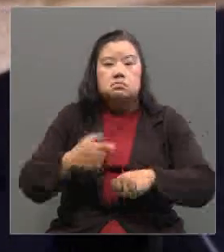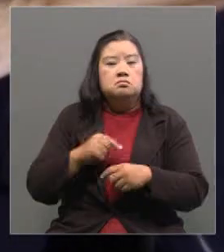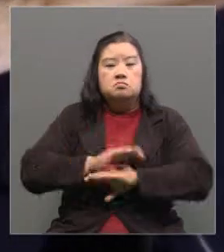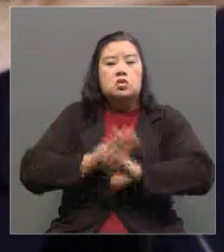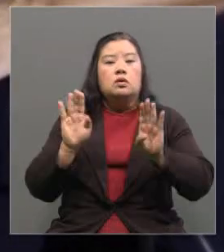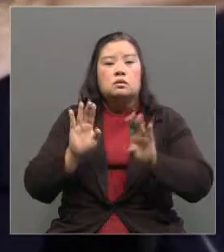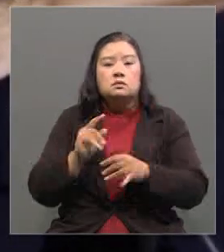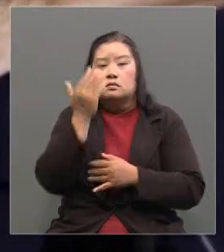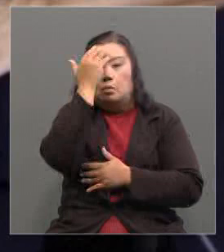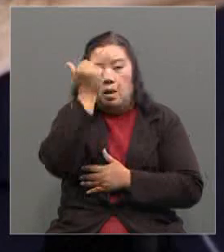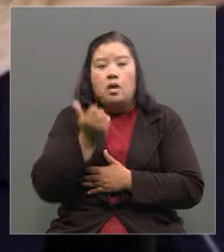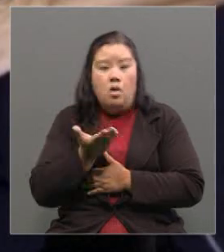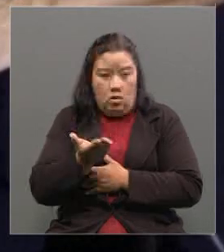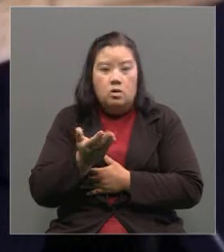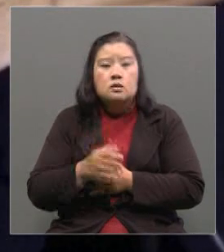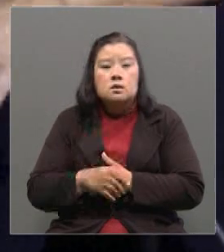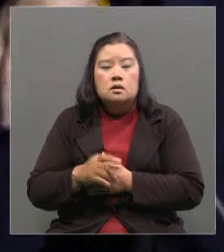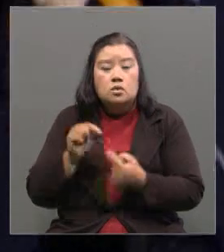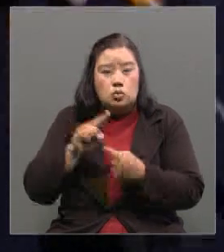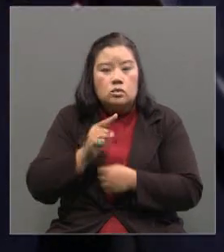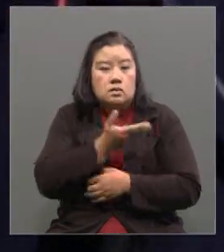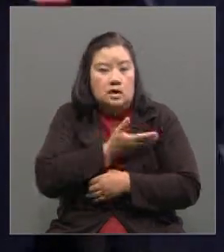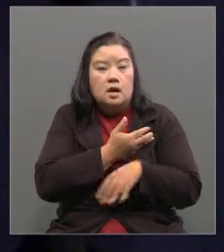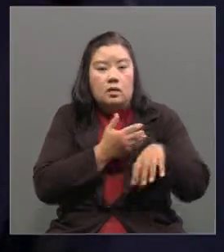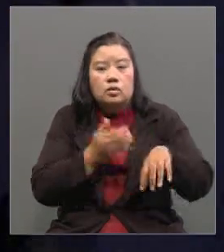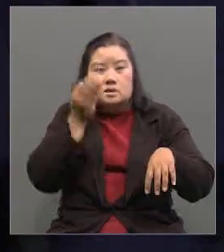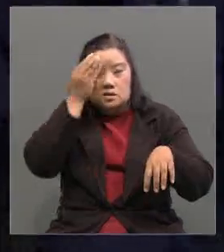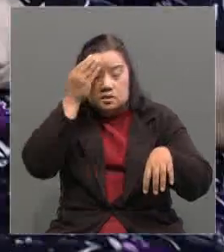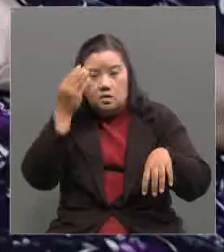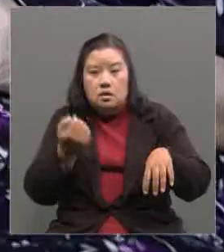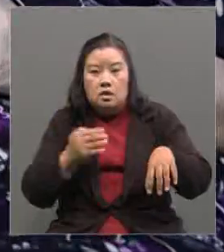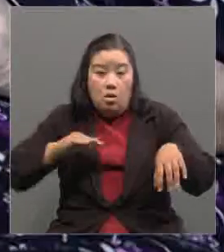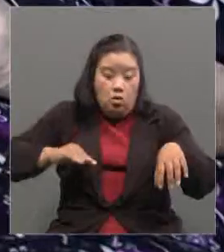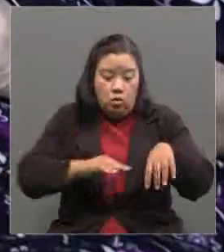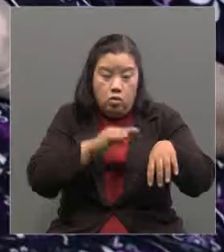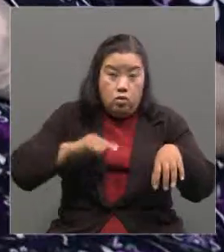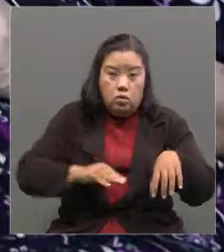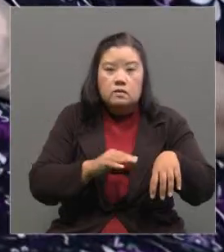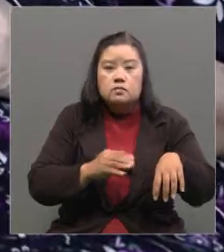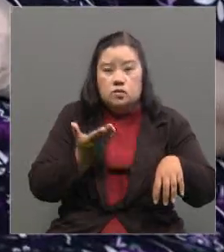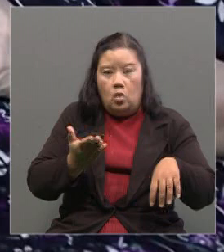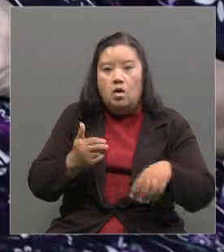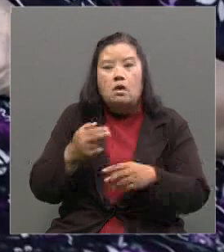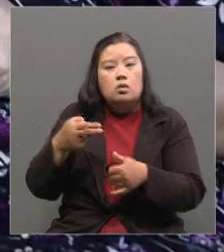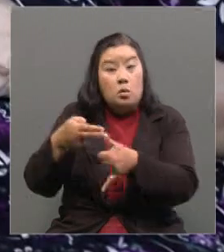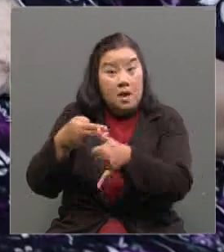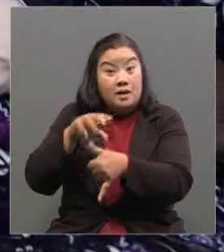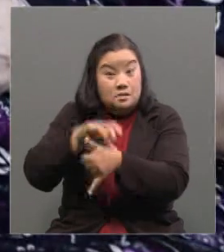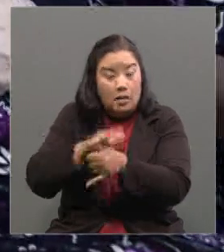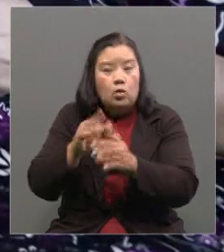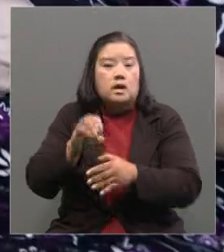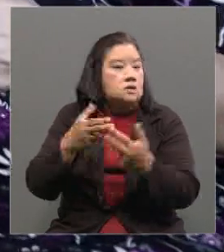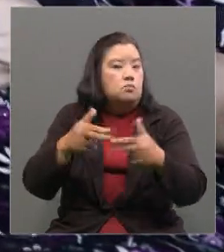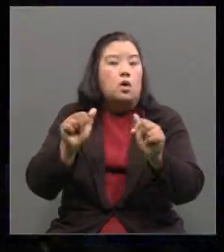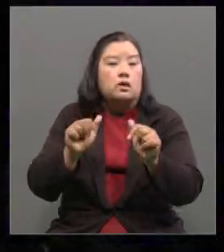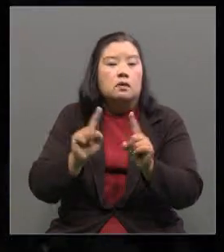อิสราเอลเปิดเส้นทางขนส่งเชื้อเพลิงเข้าสู่ฉนวนกาซ่าแลกกับการปล่อยตัวประกันทีเดียว 50คนแต่ทีนี้ทางอิสราเอลเนี่ยยืน